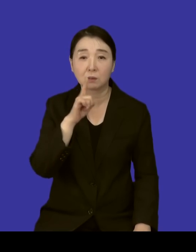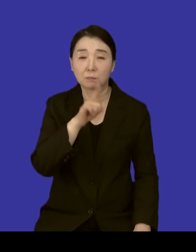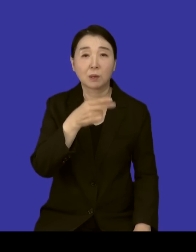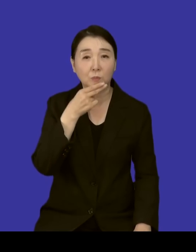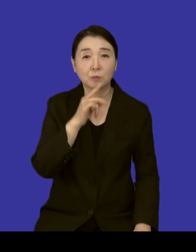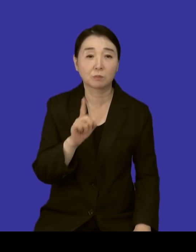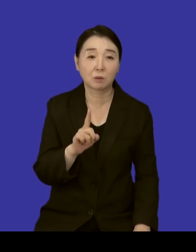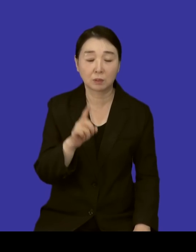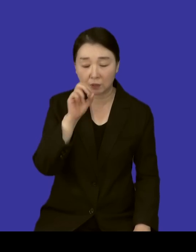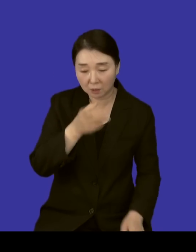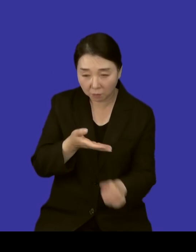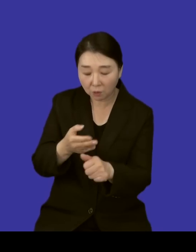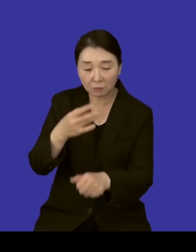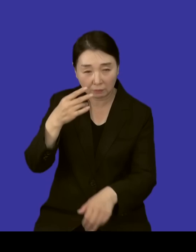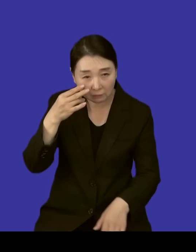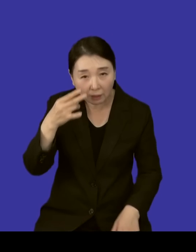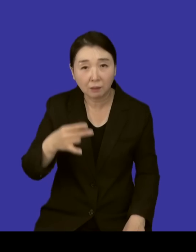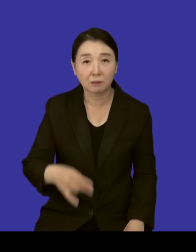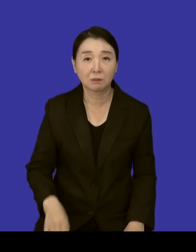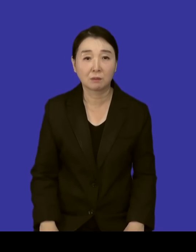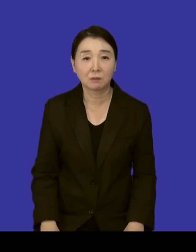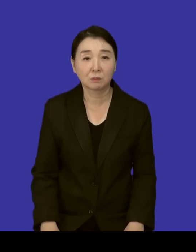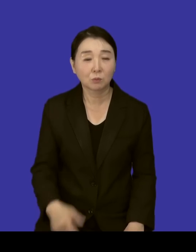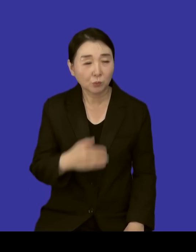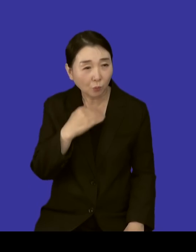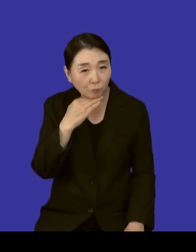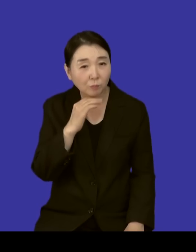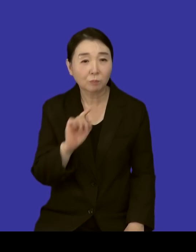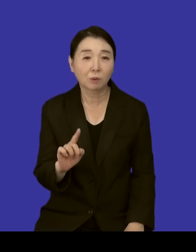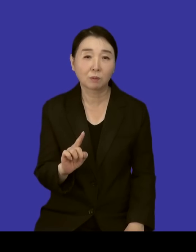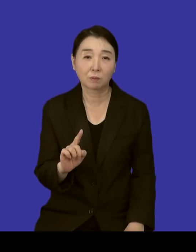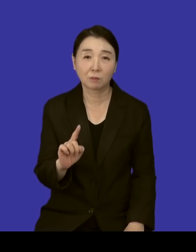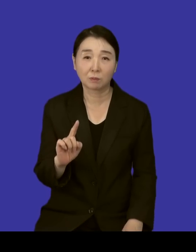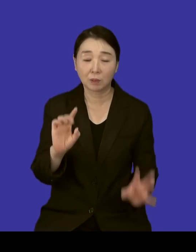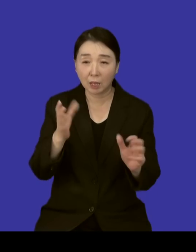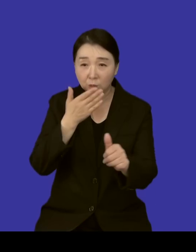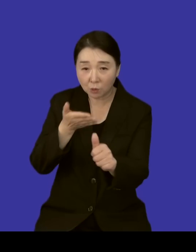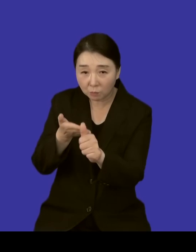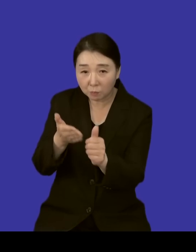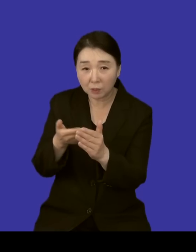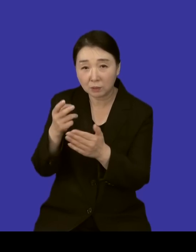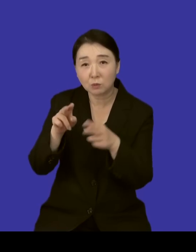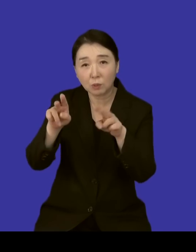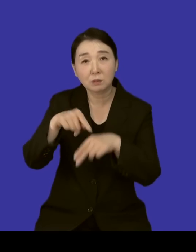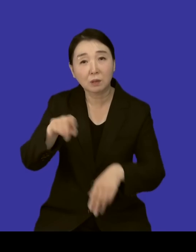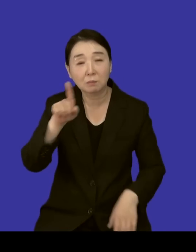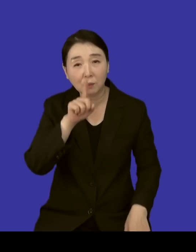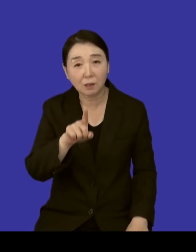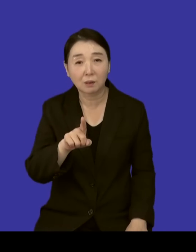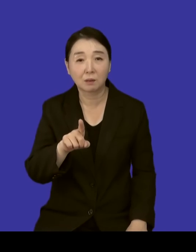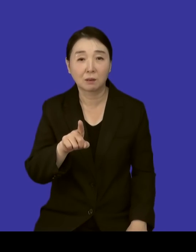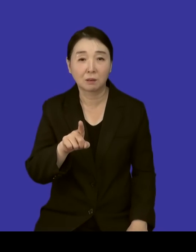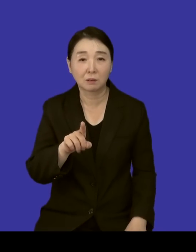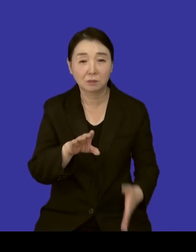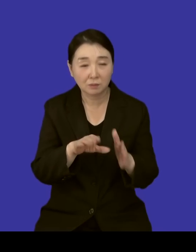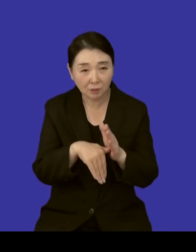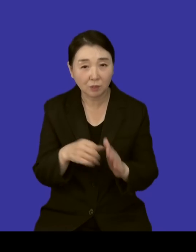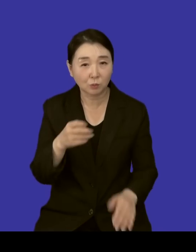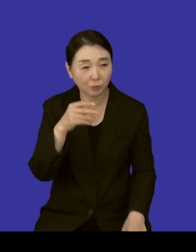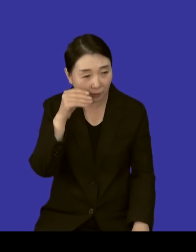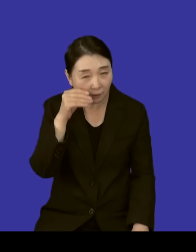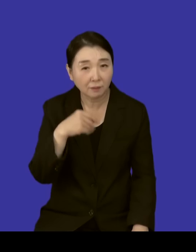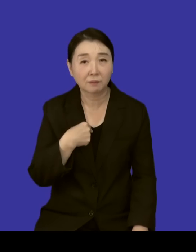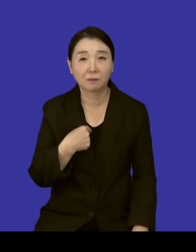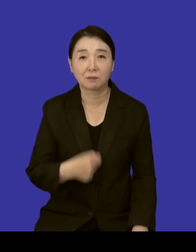그냥 먹이라고 그러면 네. 또 조금 있다가 애들 먹였는데 다시 외식하러 가자 그러면은 그때도 또